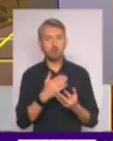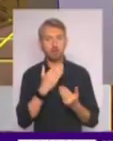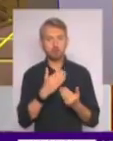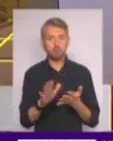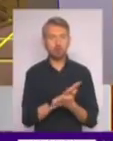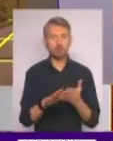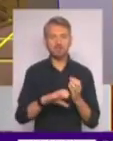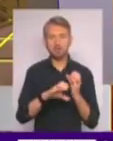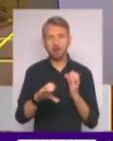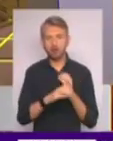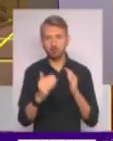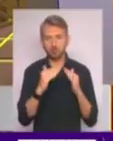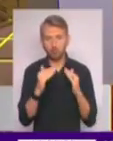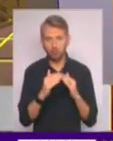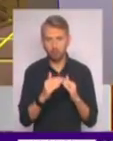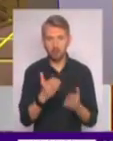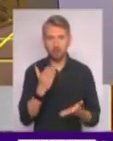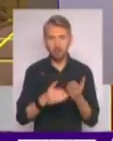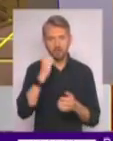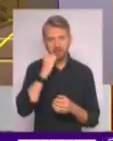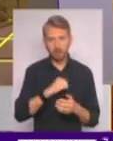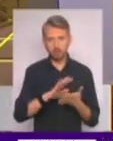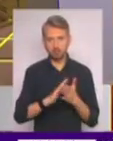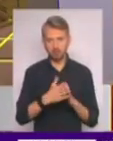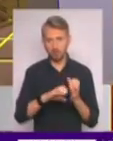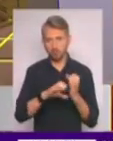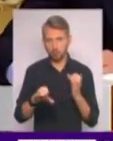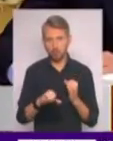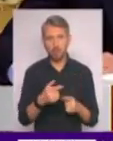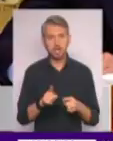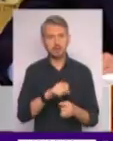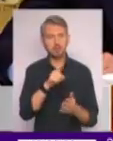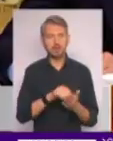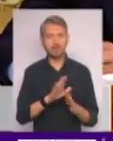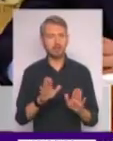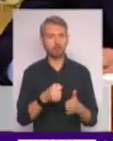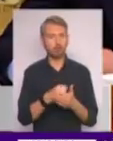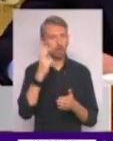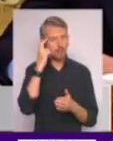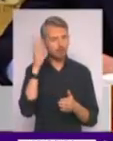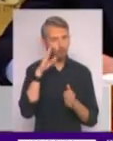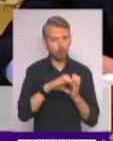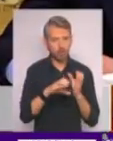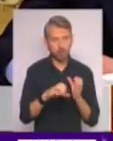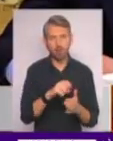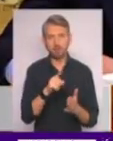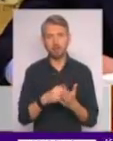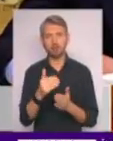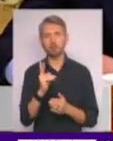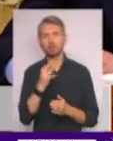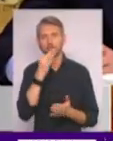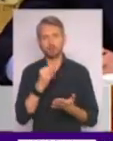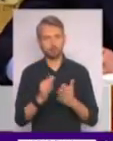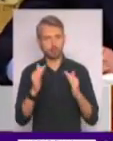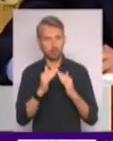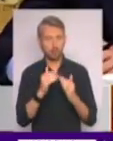які, відповідно, в занедбаному стані перебувають. Але це питання не до Київводоканалу, а це питання балансоутримувача. Я